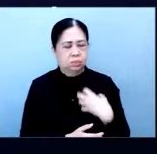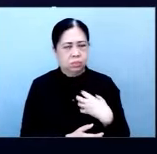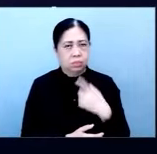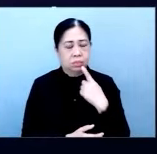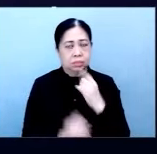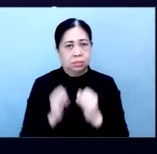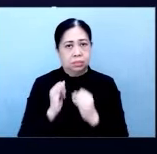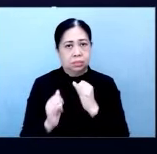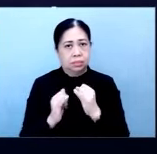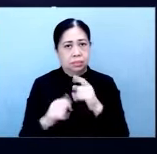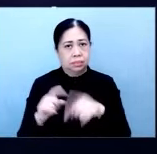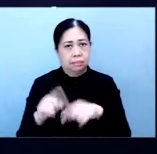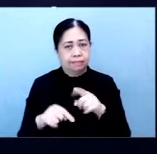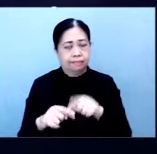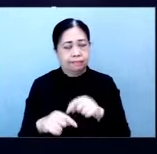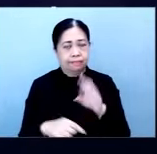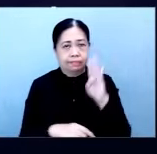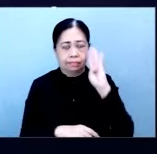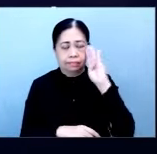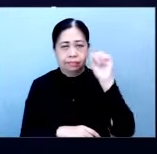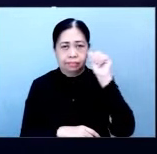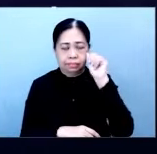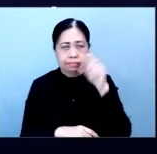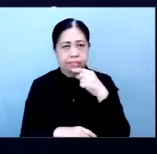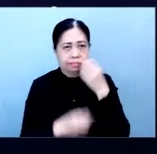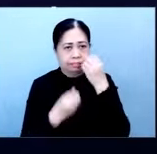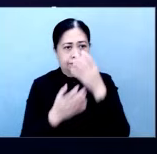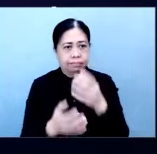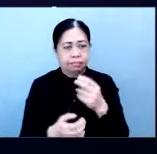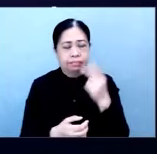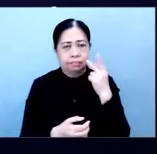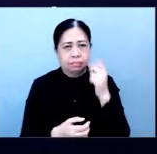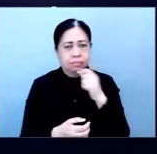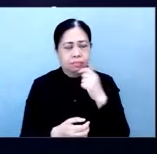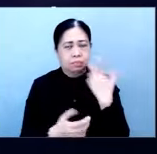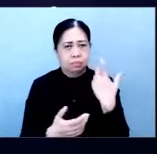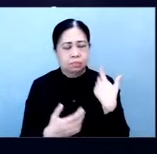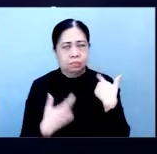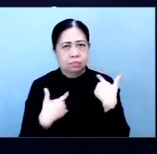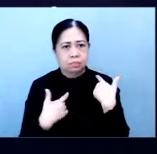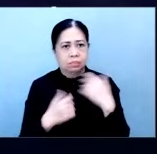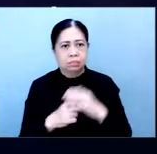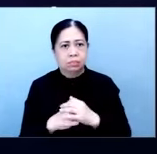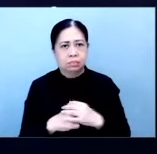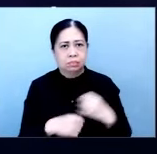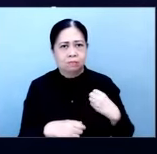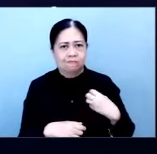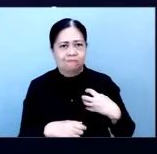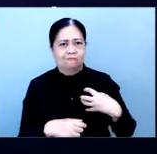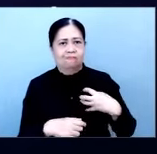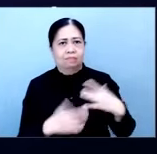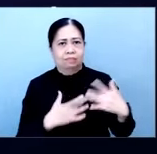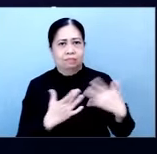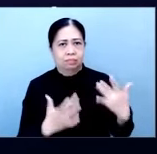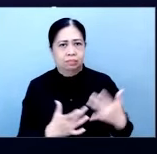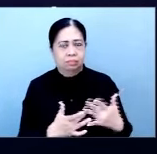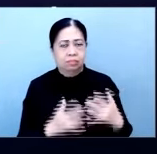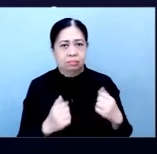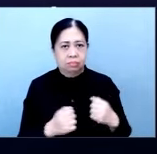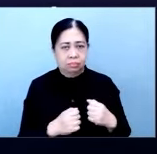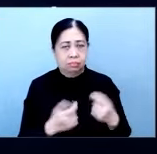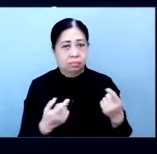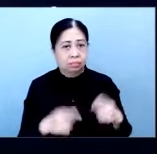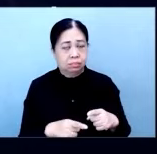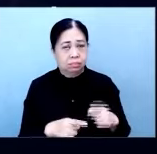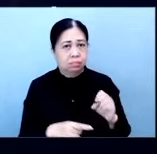ng kaibigan niyang si Boy Abunda, inilantad ni Chris na namamagana pati ang kanyang puso. Maaari daw yang humantong